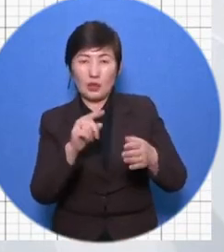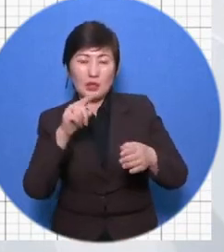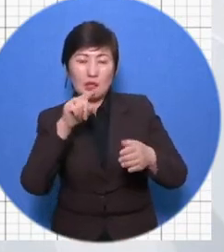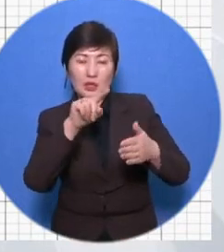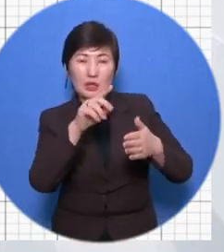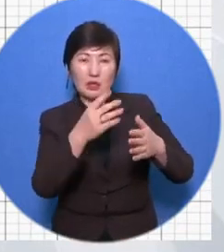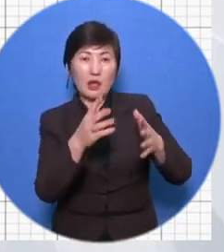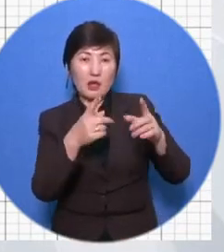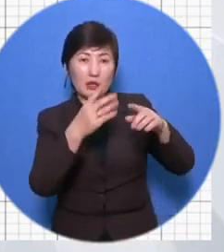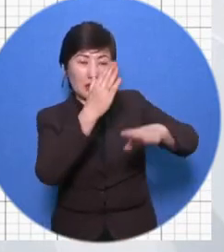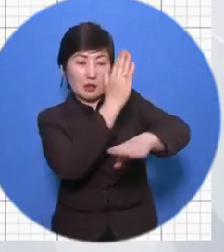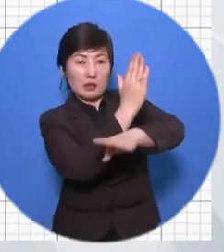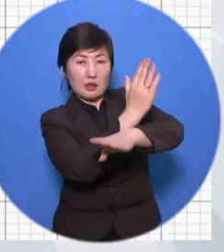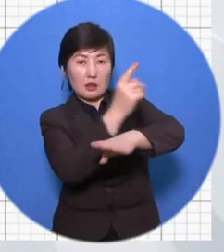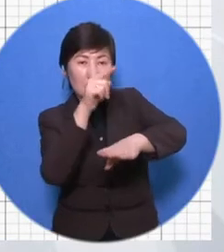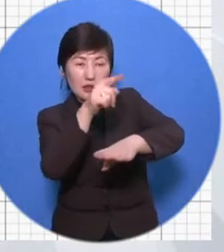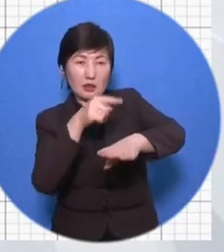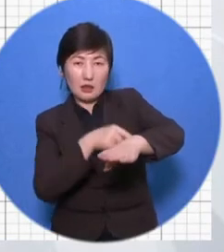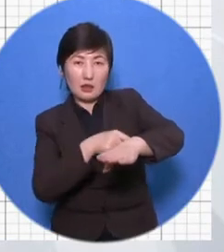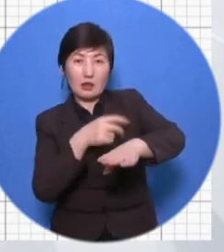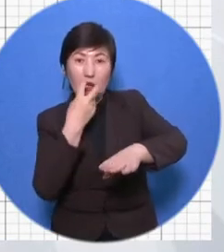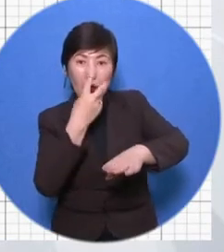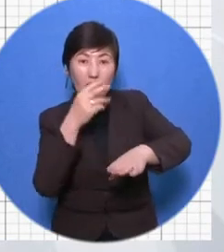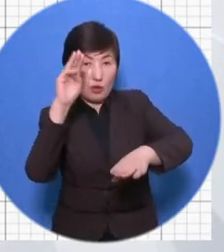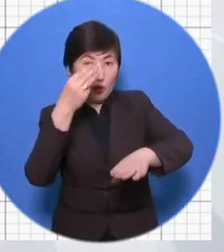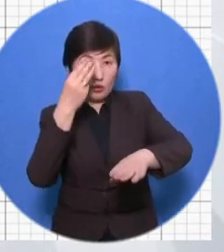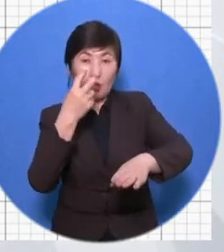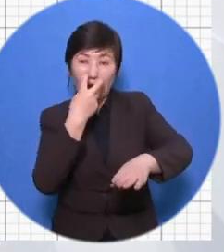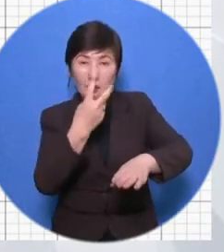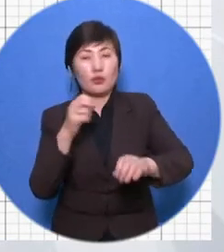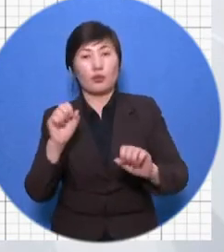өгсөн шулуундаар орших хэсгийг тодорхойлж болохыг харуулъя.